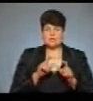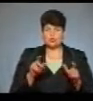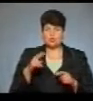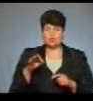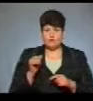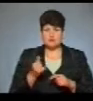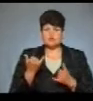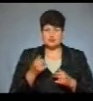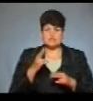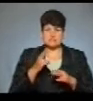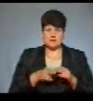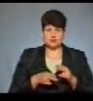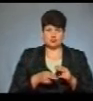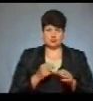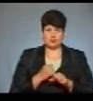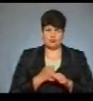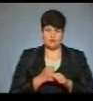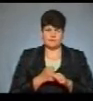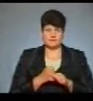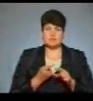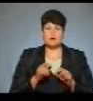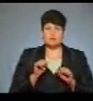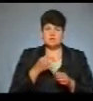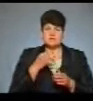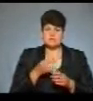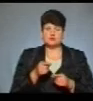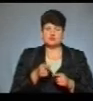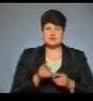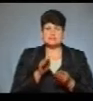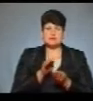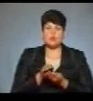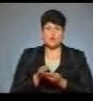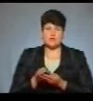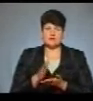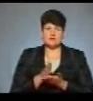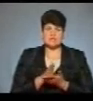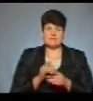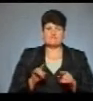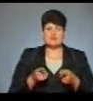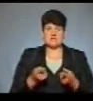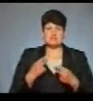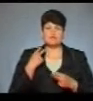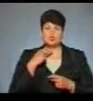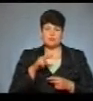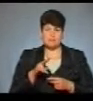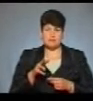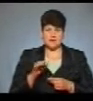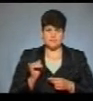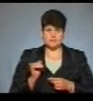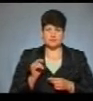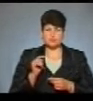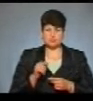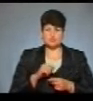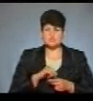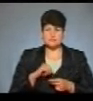сьогодні завершують. Можна сказати про ці захоронення, що це є захоронення в'язнів тюрми, тому що сама